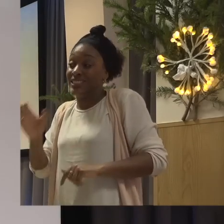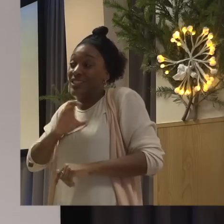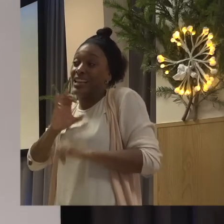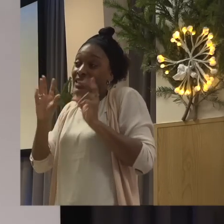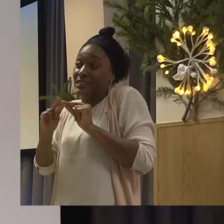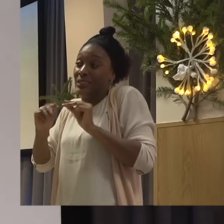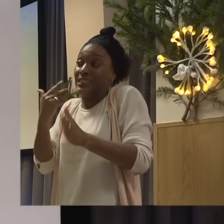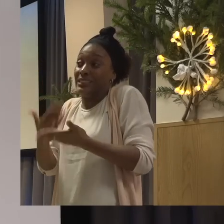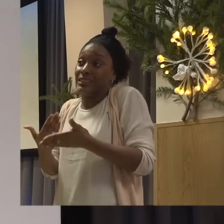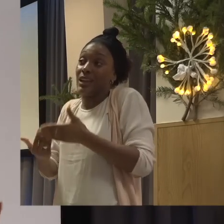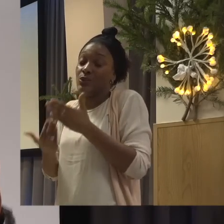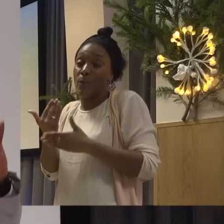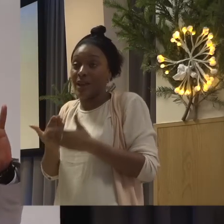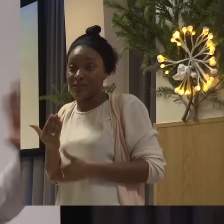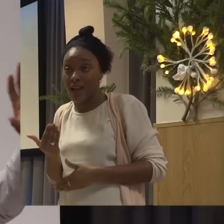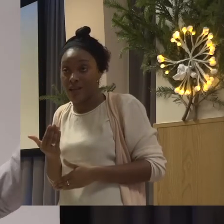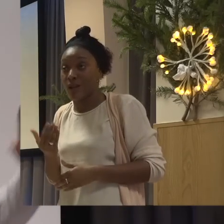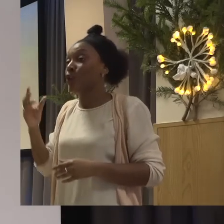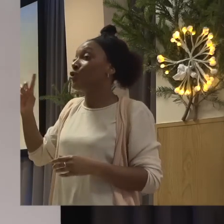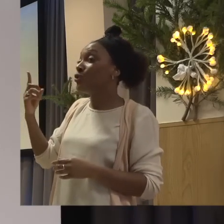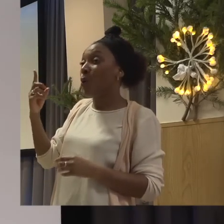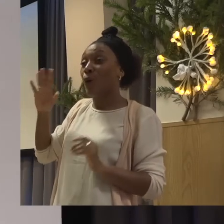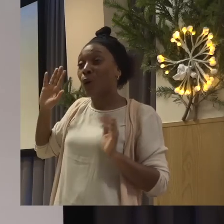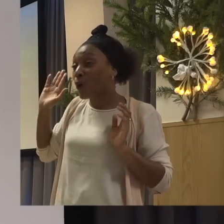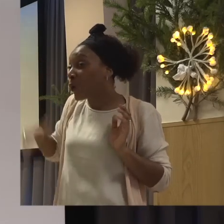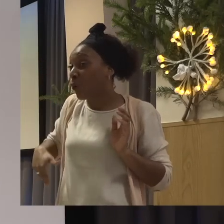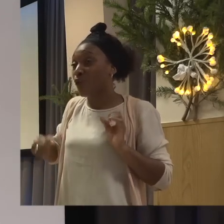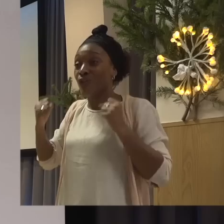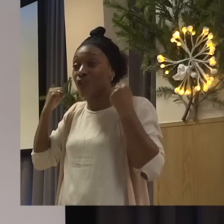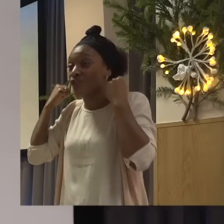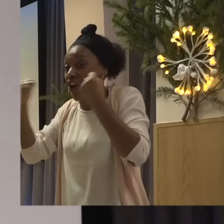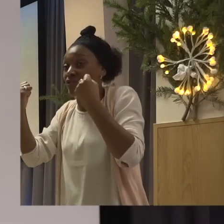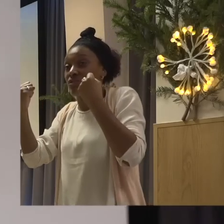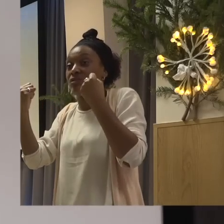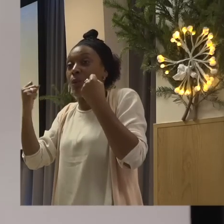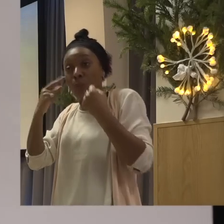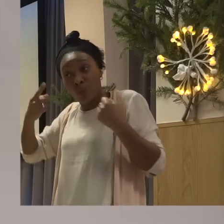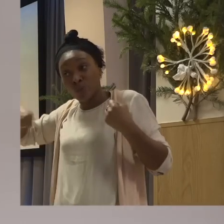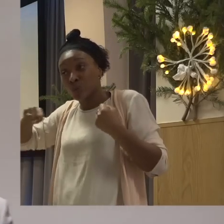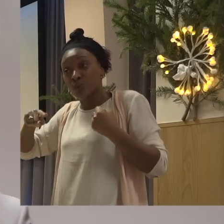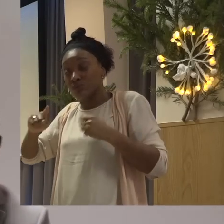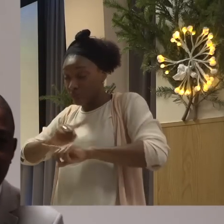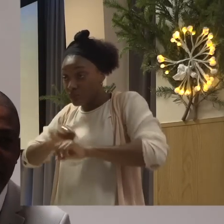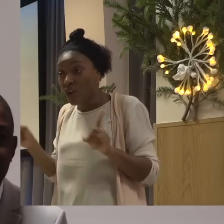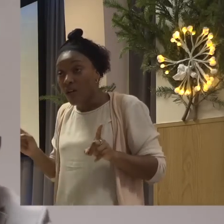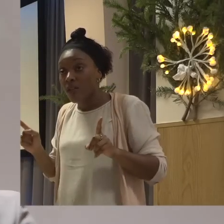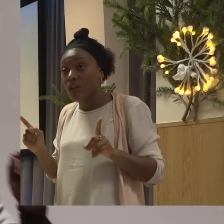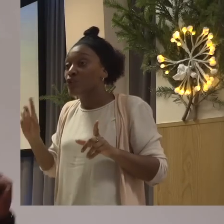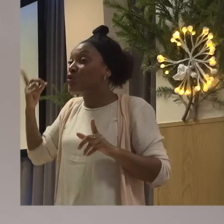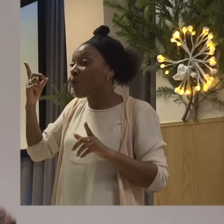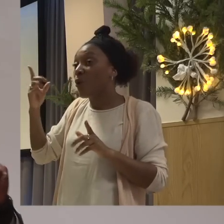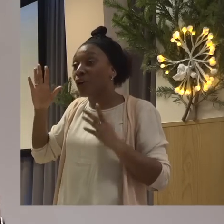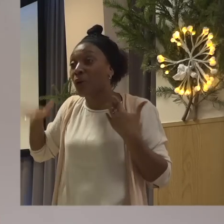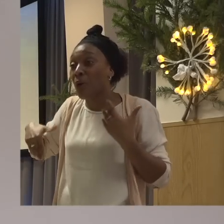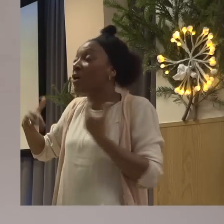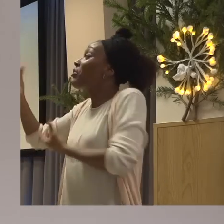matin. Dieu n'est pas que le Dieu de nos forces. Dieu n'est pas que le Dieu qui me donne ce que je veux. Dieu est